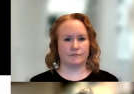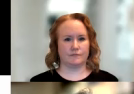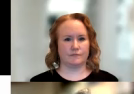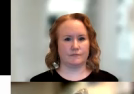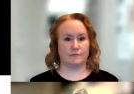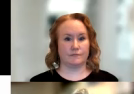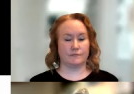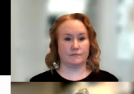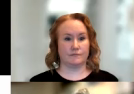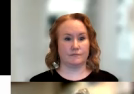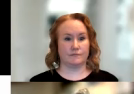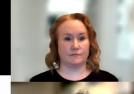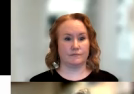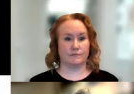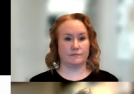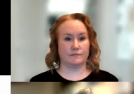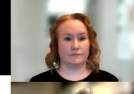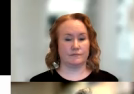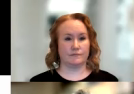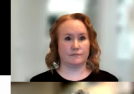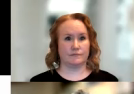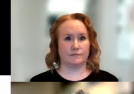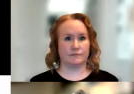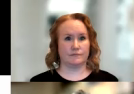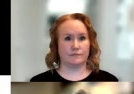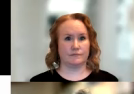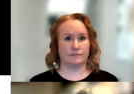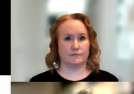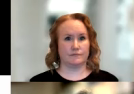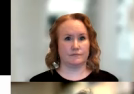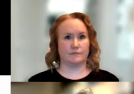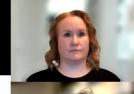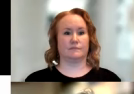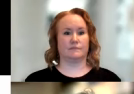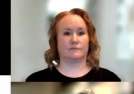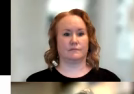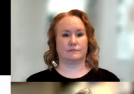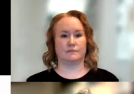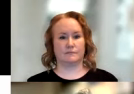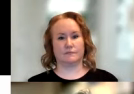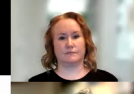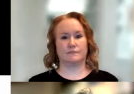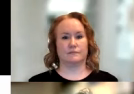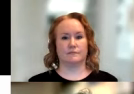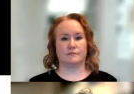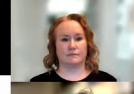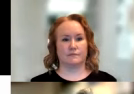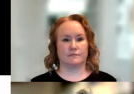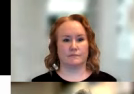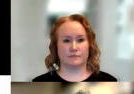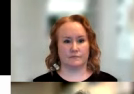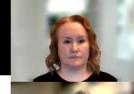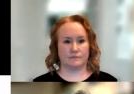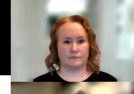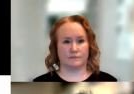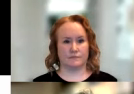del. Og så det slik at universell, den enheten ved NTNU, den flyttes nå over og inngår I det nye direktoratet for høyere utdanning og